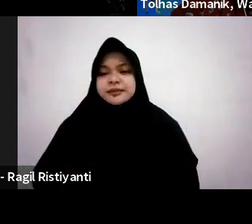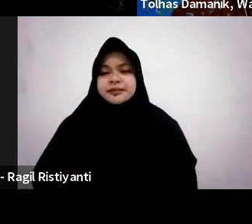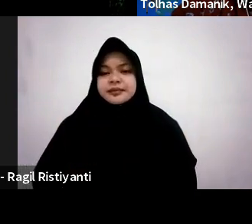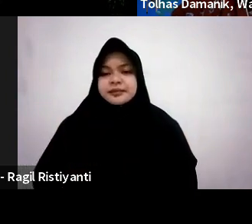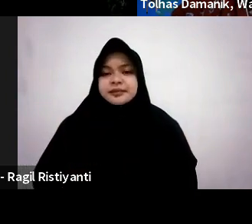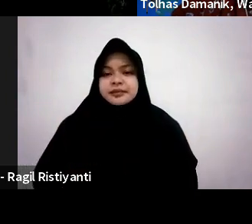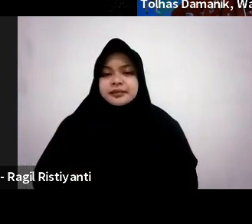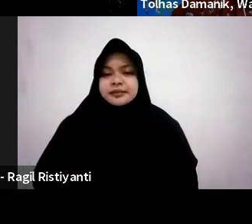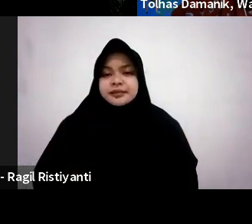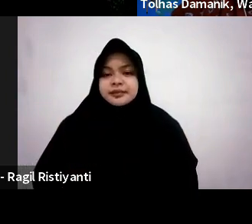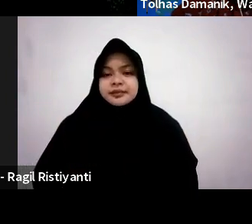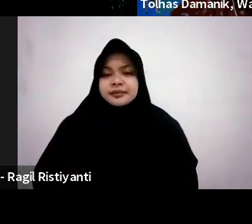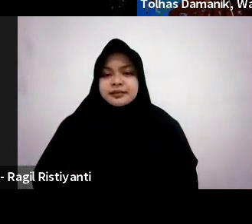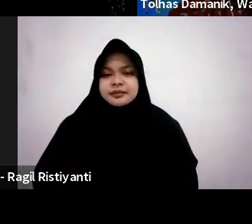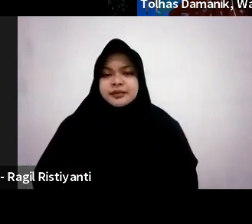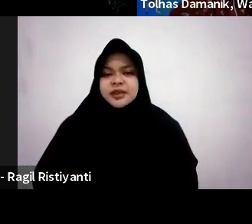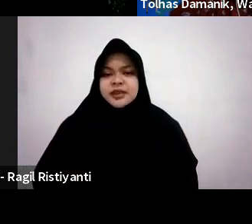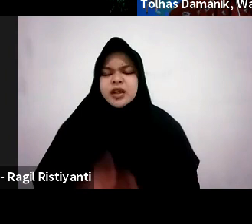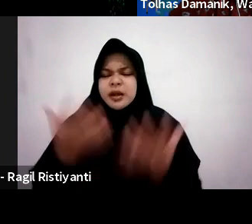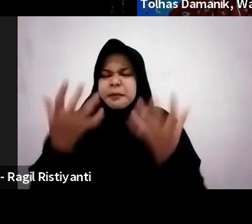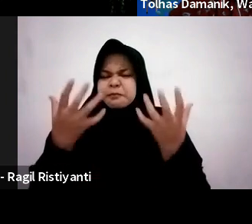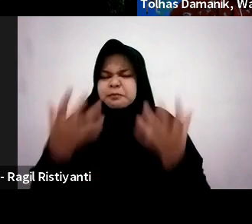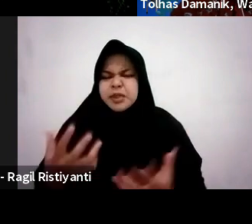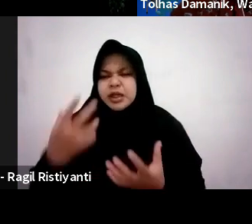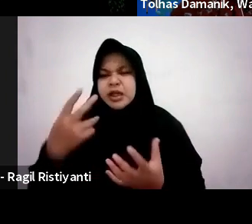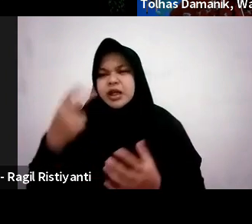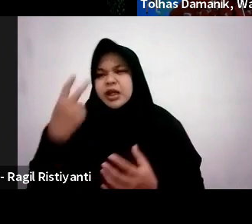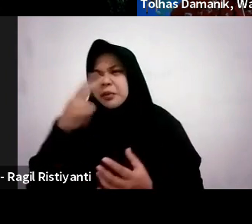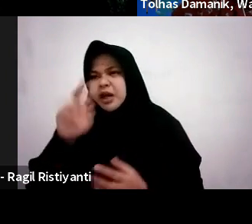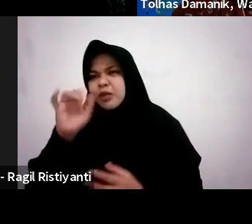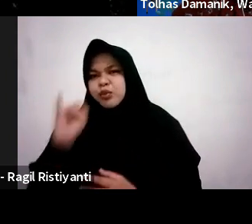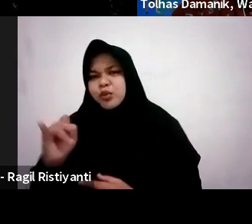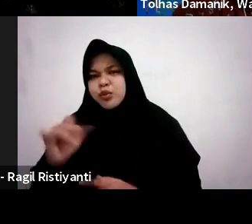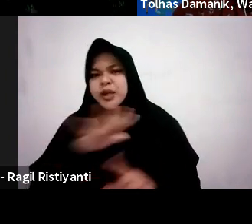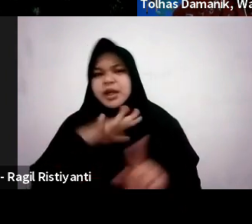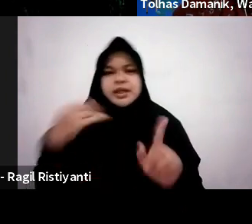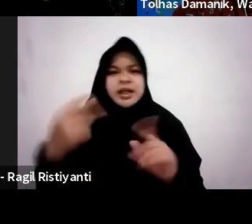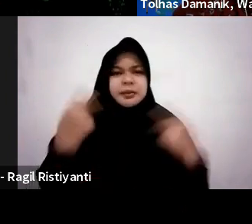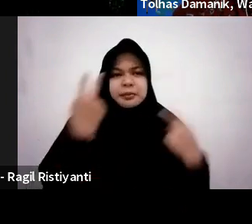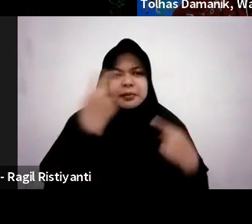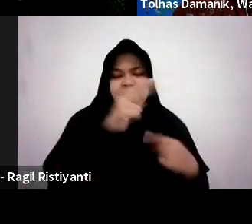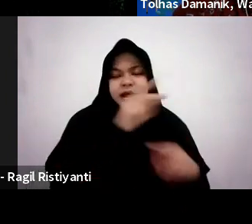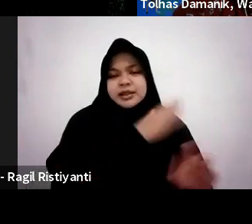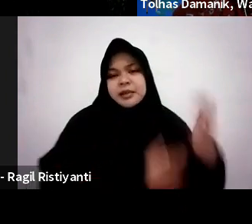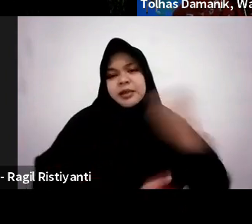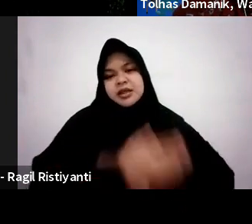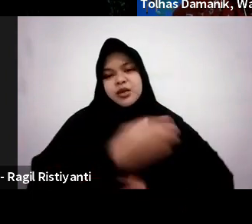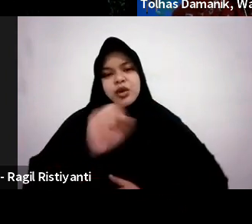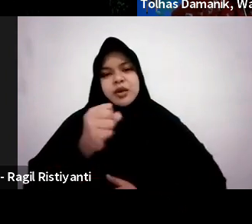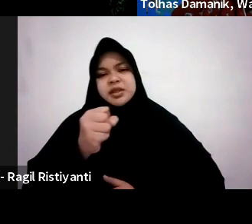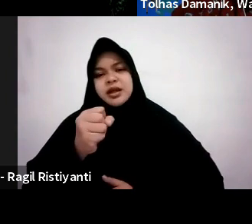parahnya gitu ya cara pandang guru kita atau masyarakat kita untuk melihat disabilitas sebagai orang yang tidak mampu berbuat